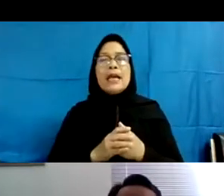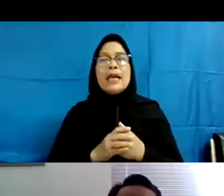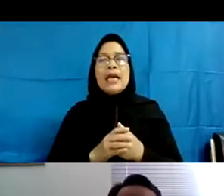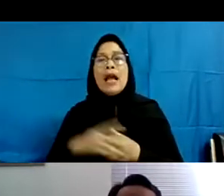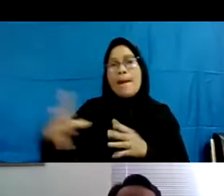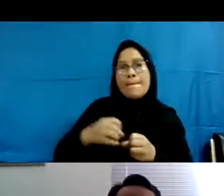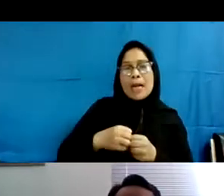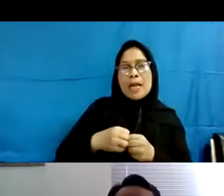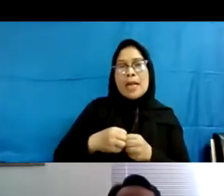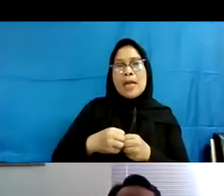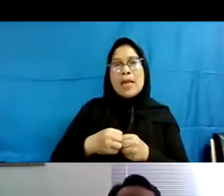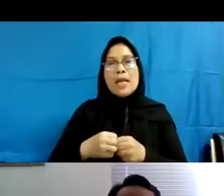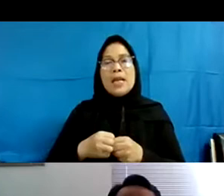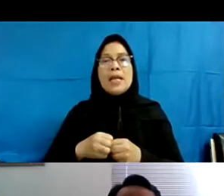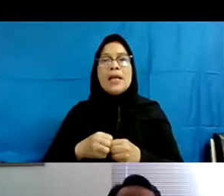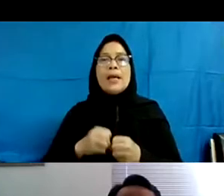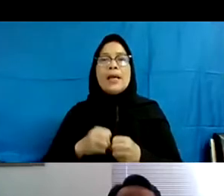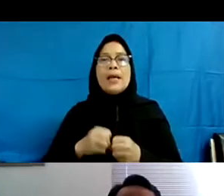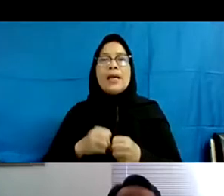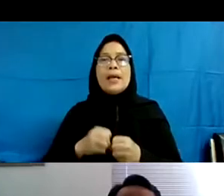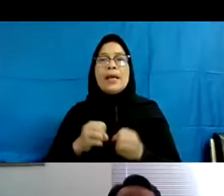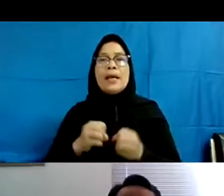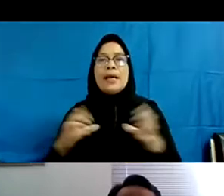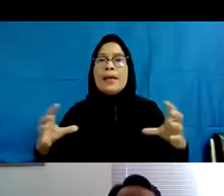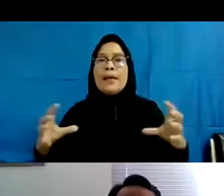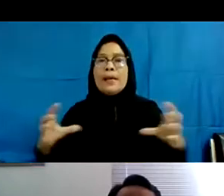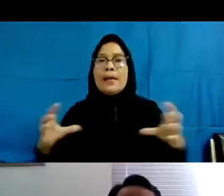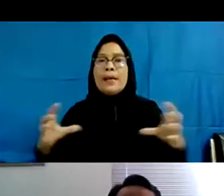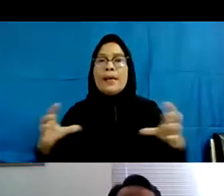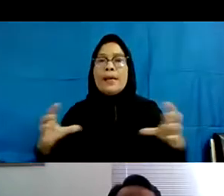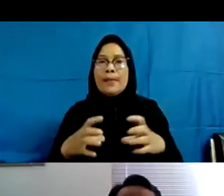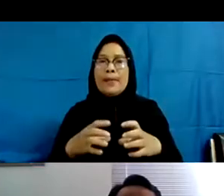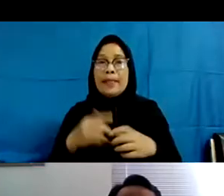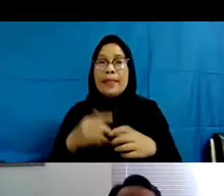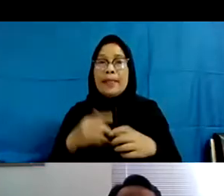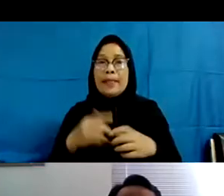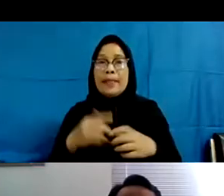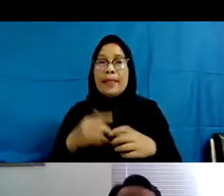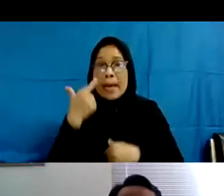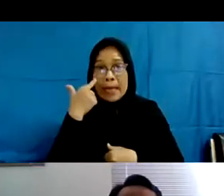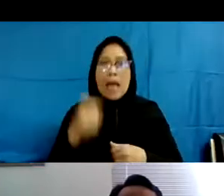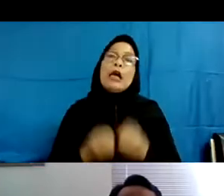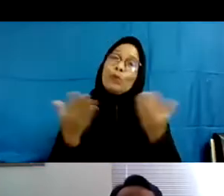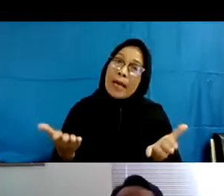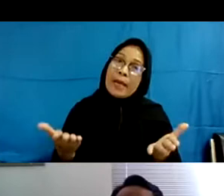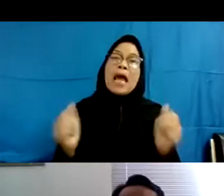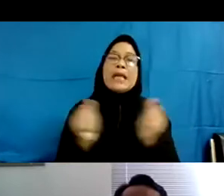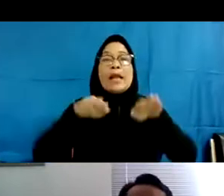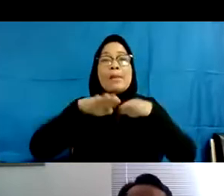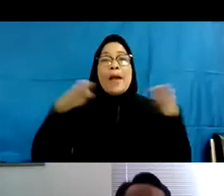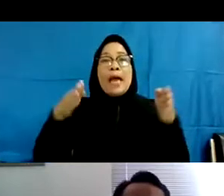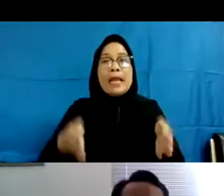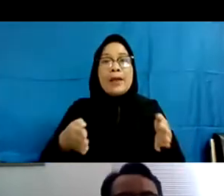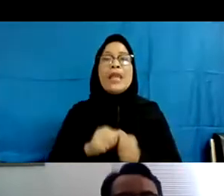tadi bagaimana peran mitra netra, kemudian juga bagaimana peran balai di Kementerian Sosial. Jadi tiga pilar ini menjadi